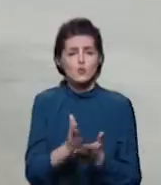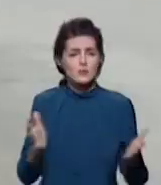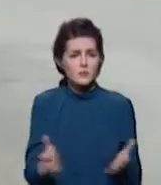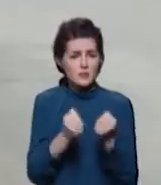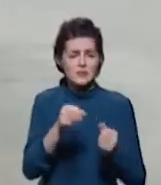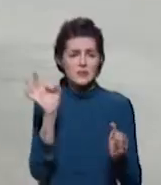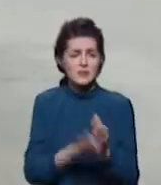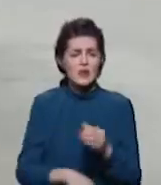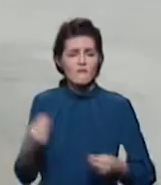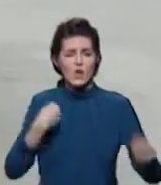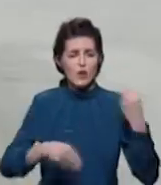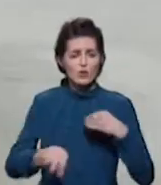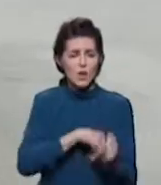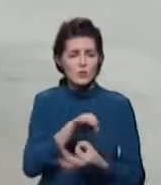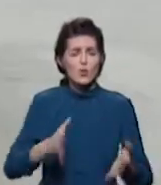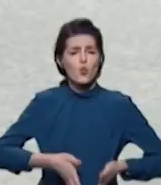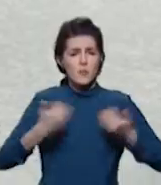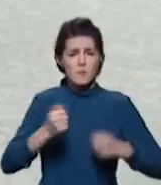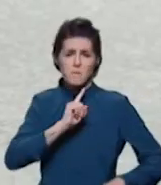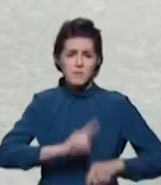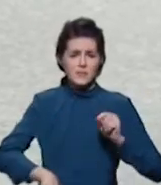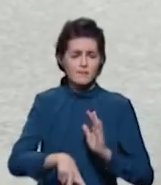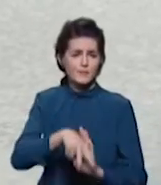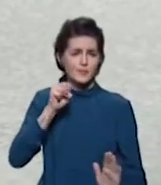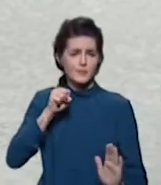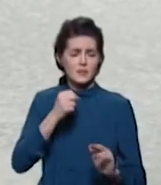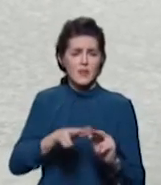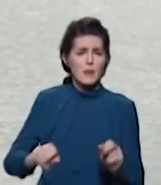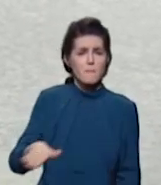варто скинути зайвий одяг і намагатися швидко вибратися на